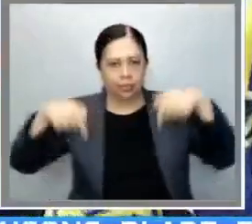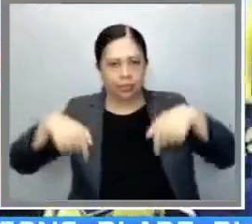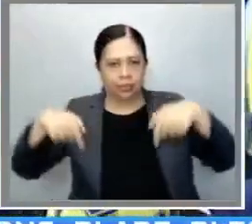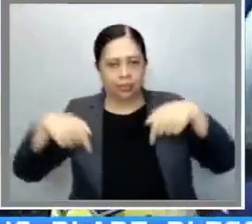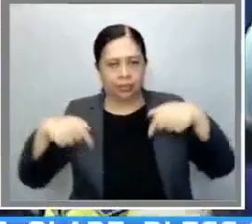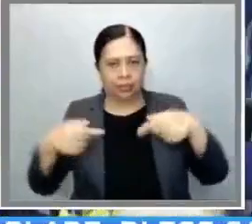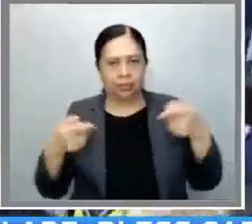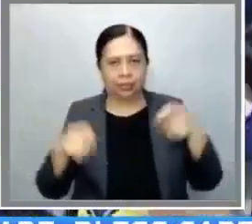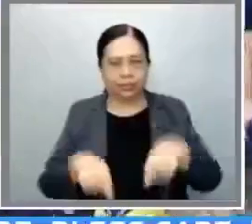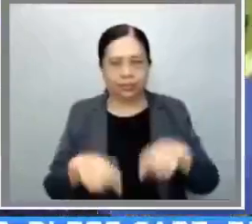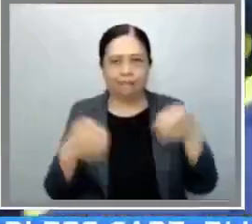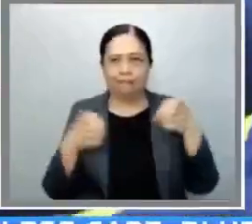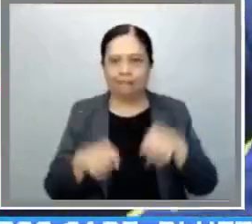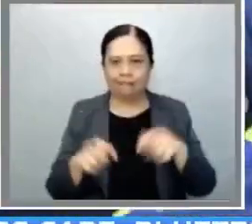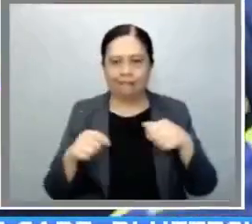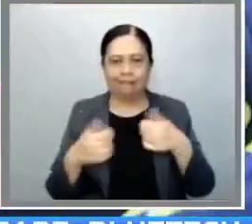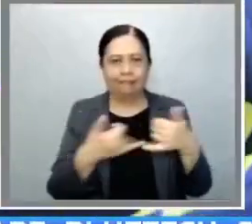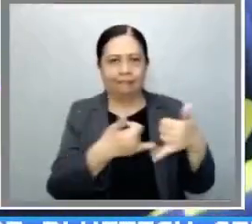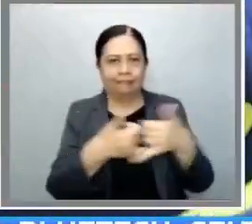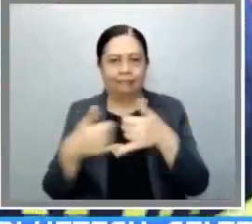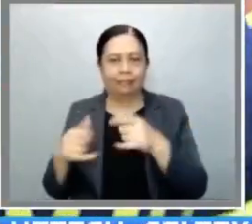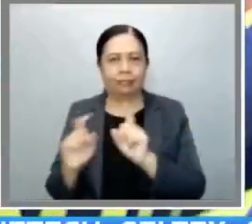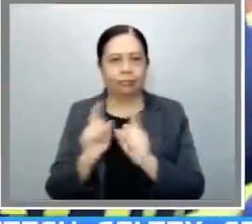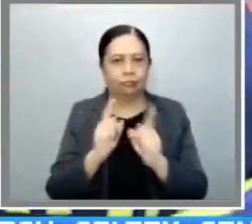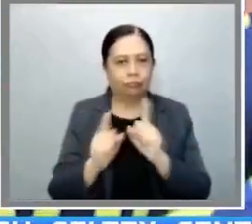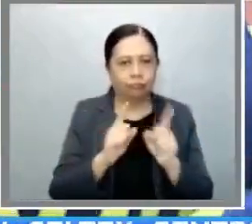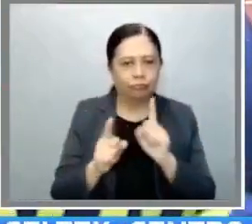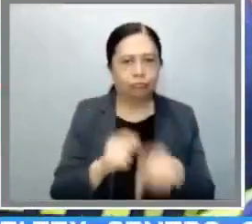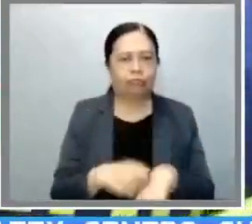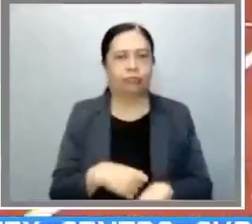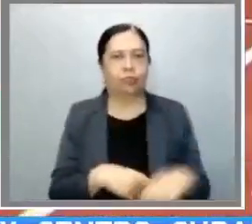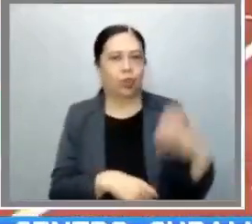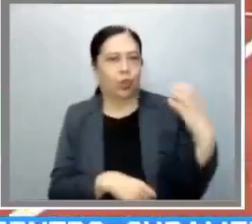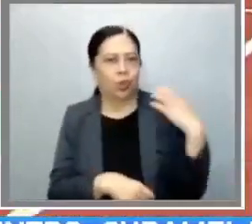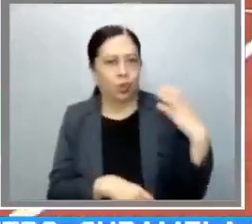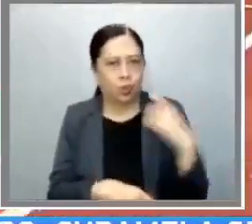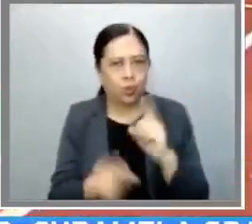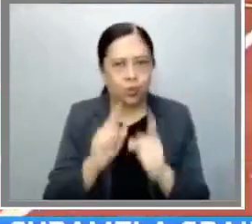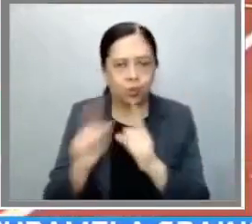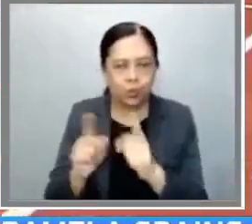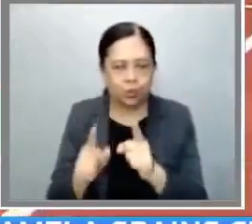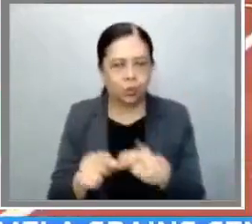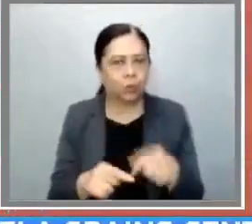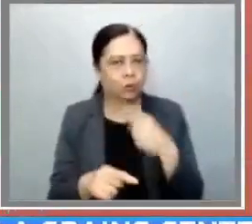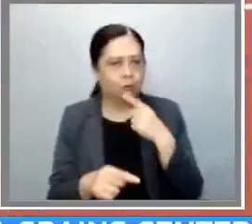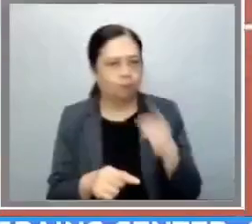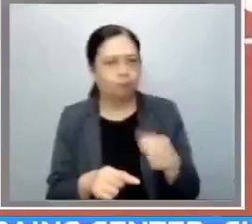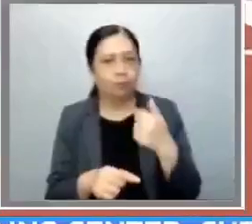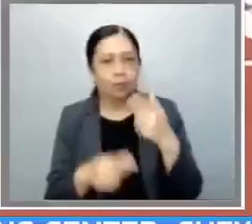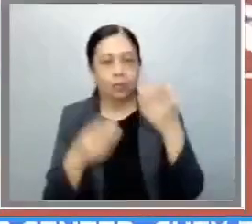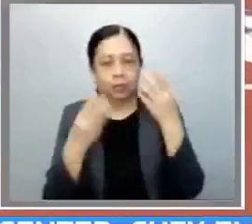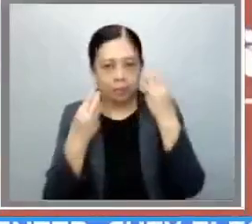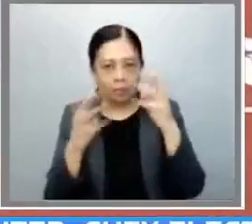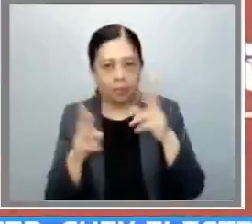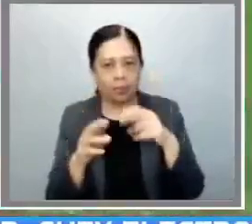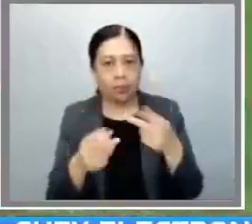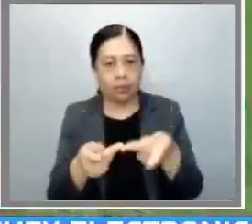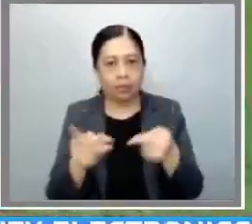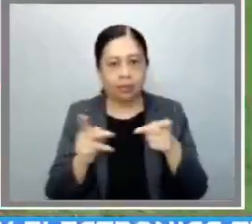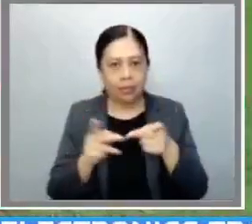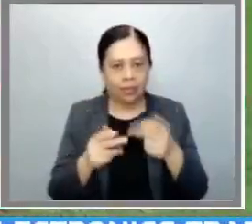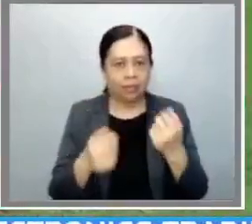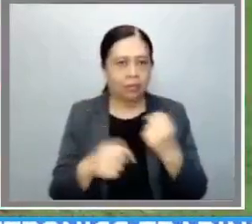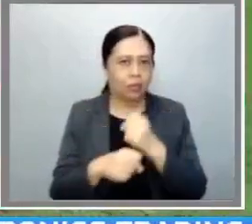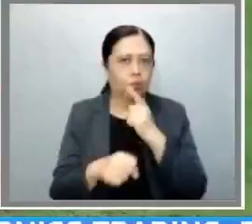palaro. Kinausap ang mga atleta at kanilang mga coaches. Pagtitiyak ng alkalde bukod sa venue ng kompetisyon, tiniyak nilang